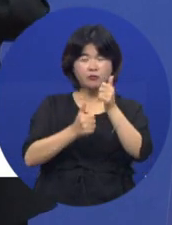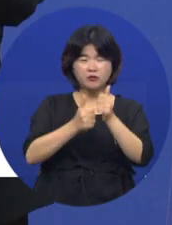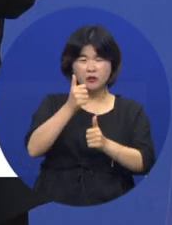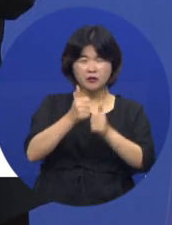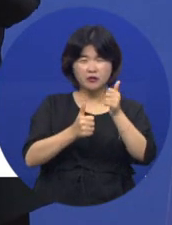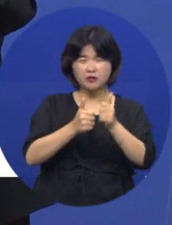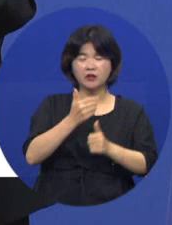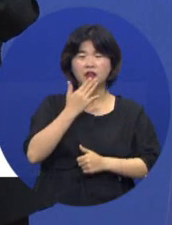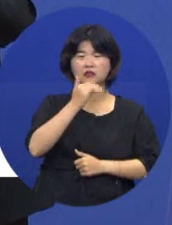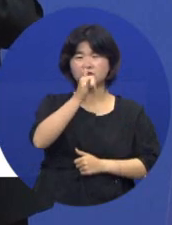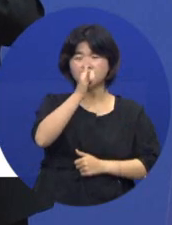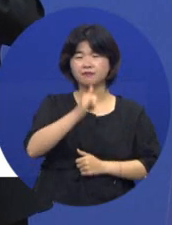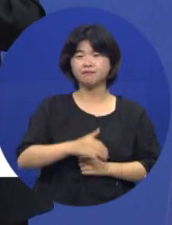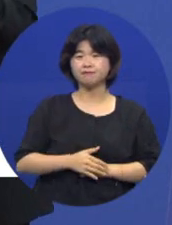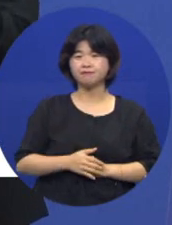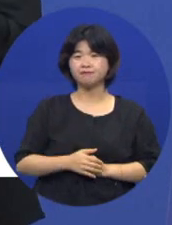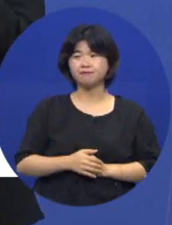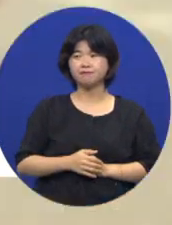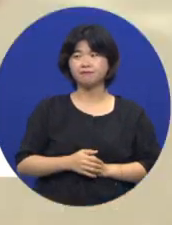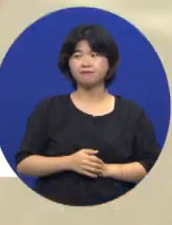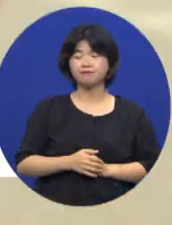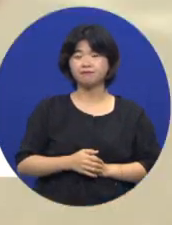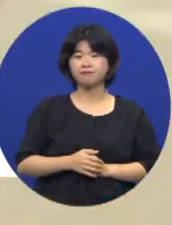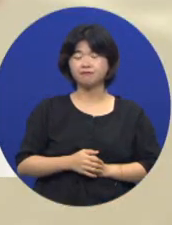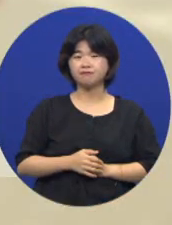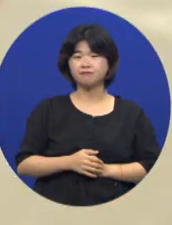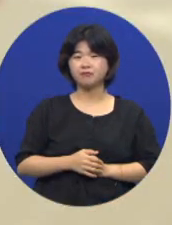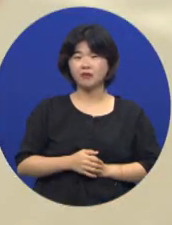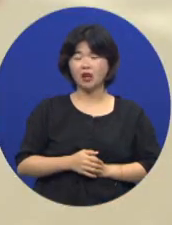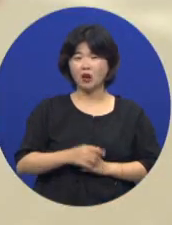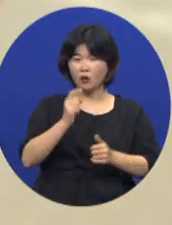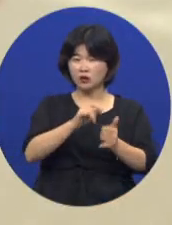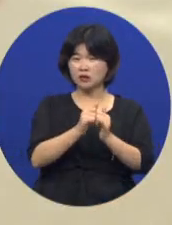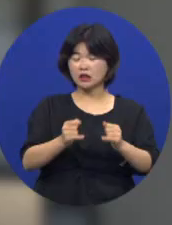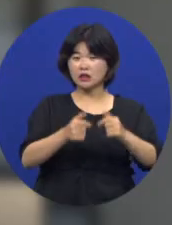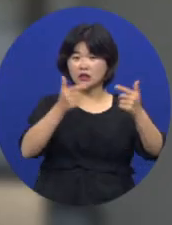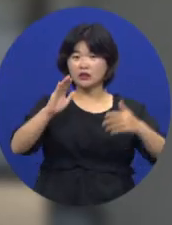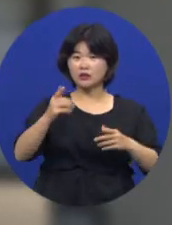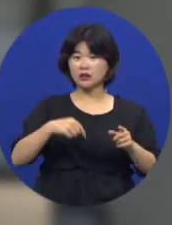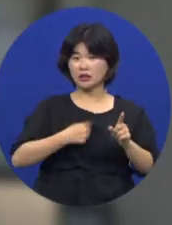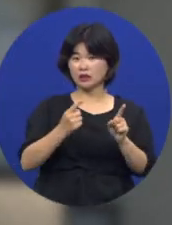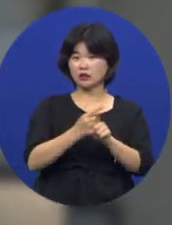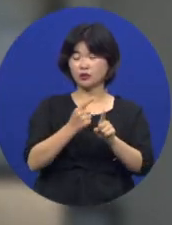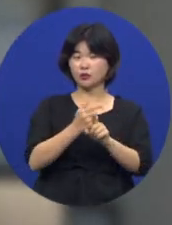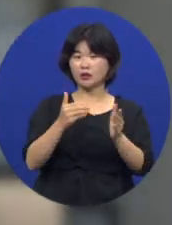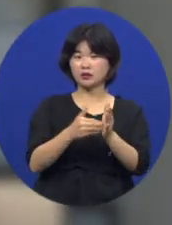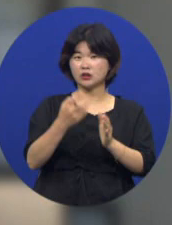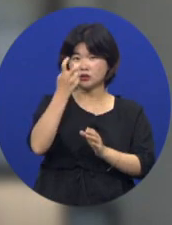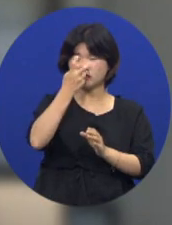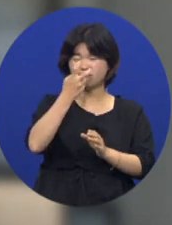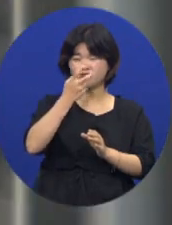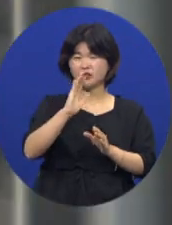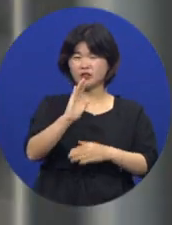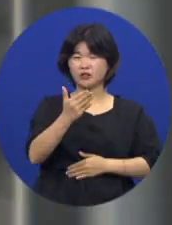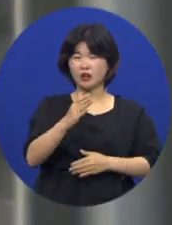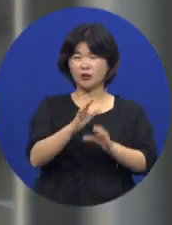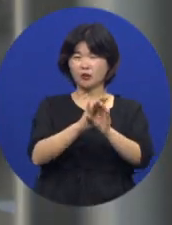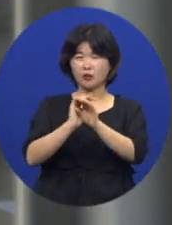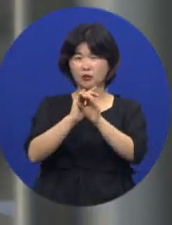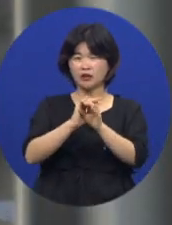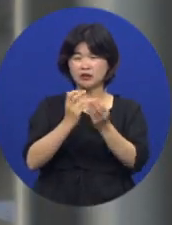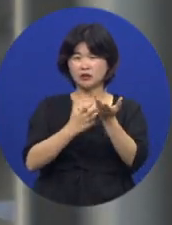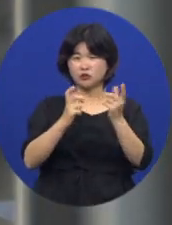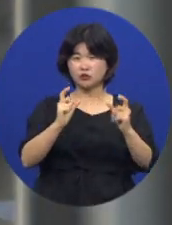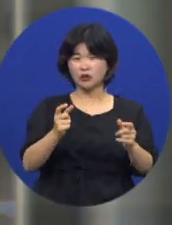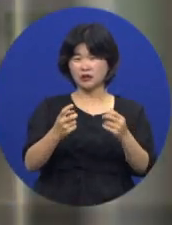라도 해볼 수 있도록 하고 있다는 말씀입니다 확진 자 폭증 에 자가치료 도입 까지 검토 되면서 코로나 일고의 대응한